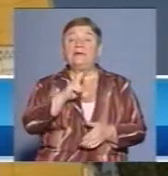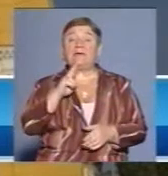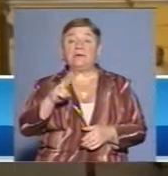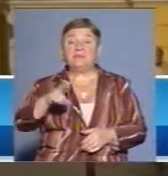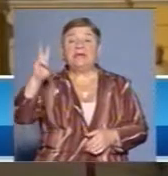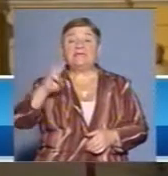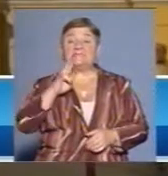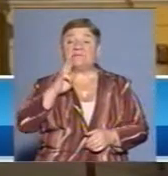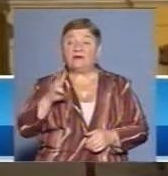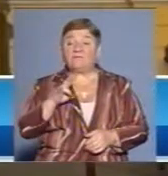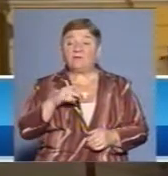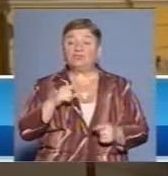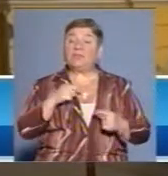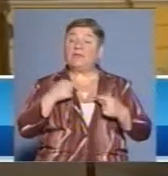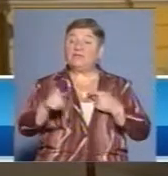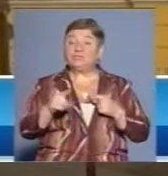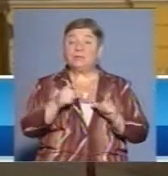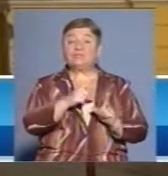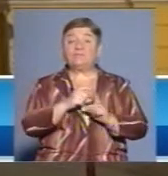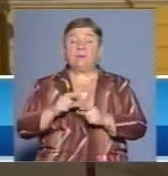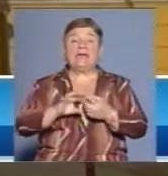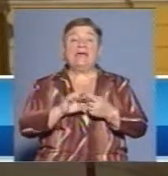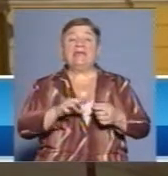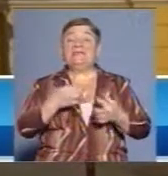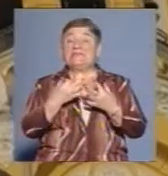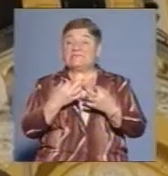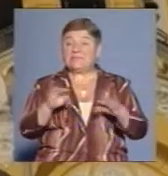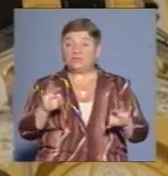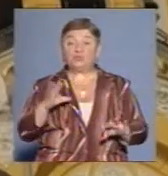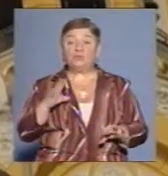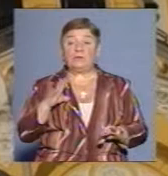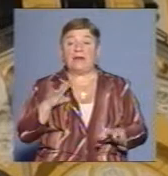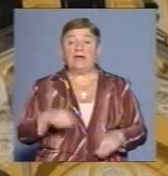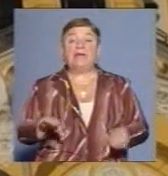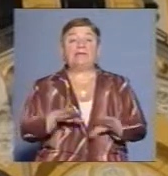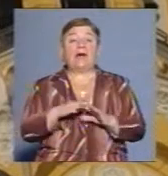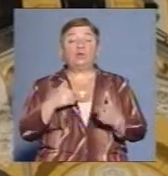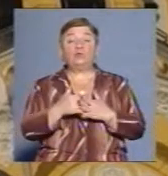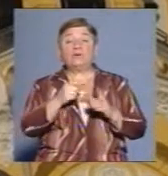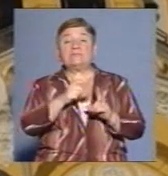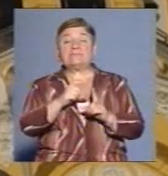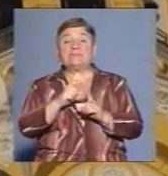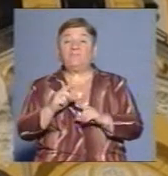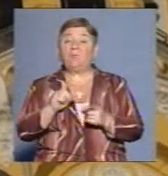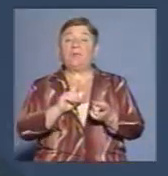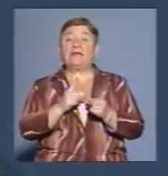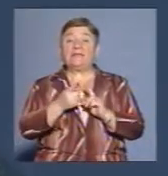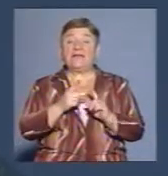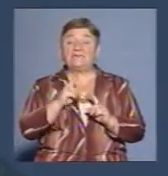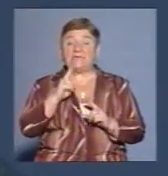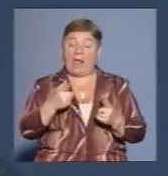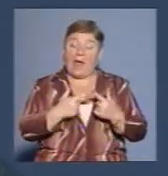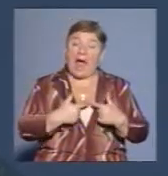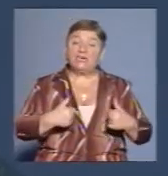надає автокефалію або, іншими словами, незалежність своїй дочірній церкві. Термін дослівно з грецької перекладається як «шматок». У